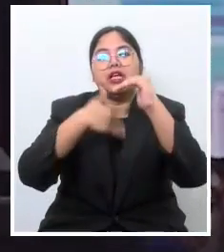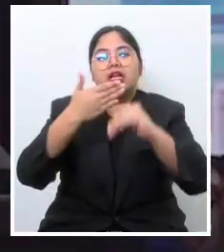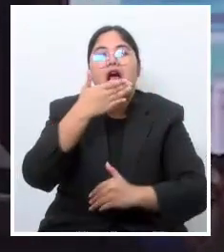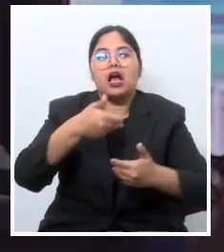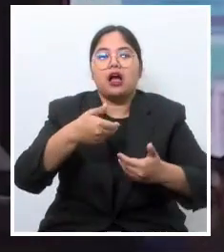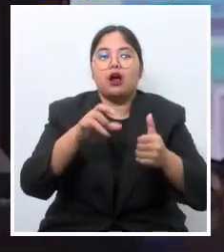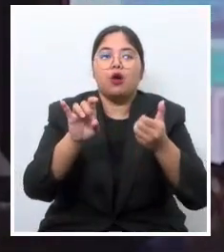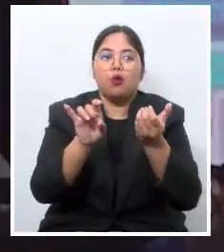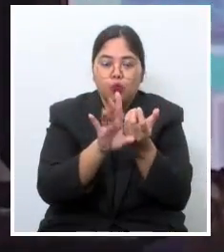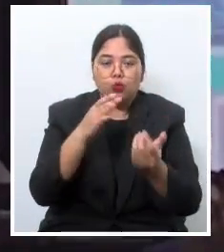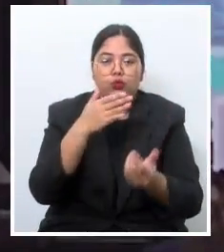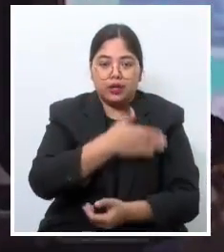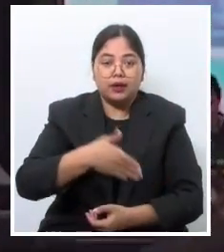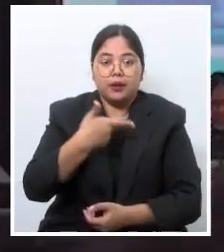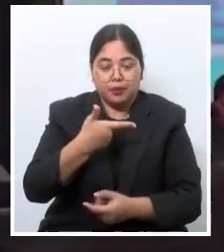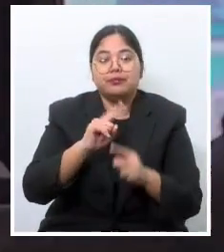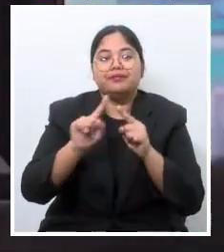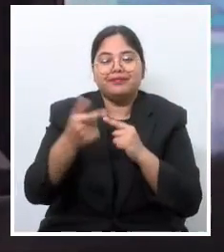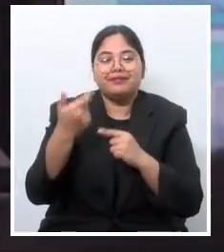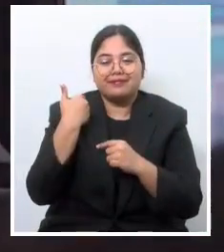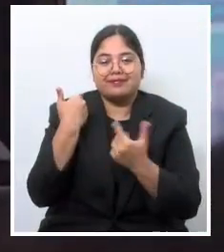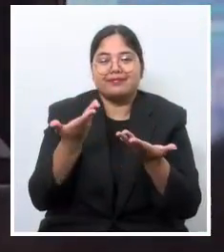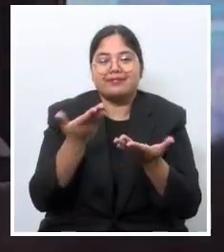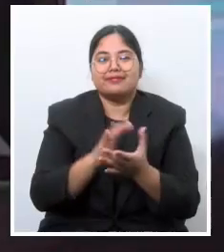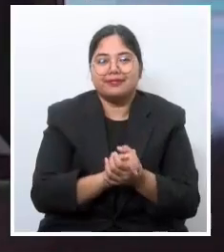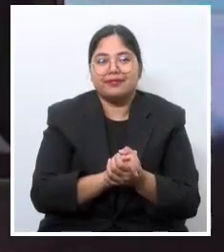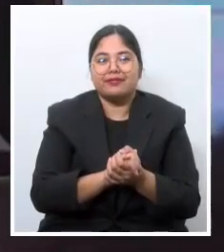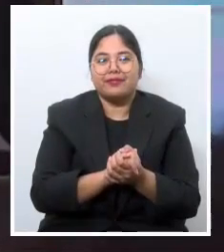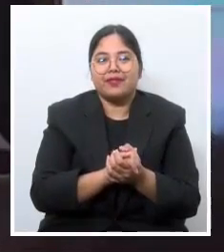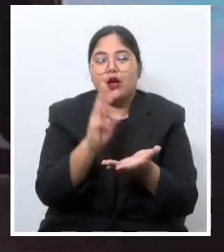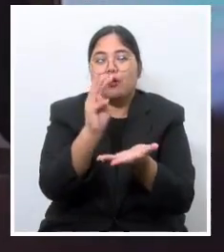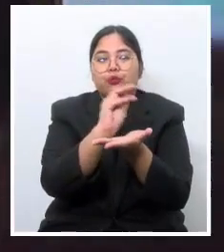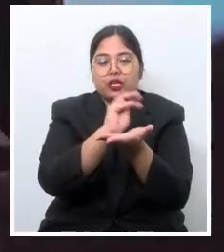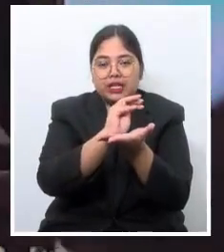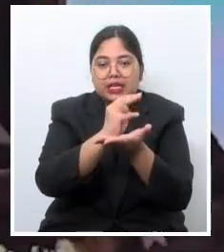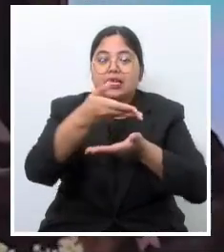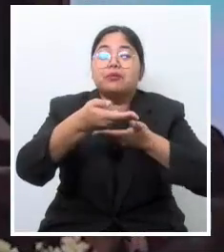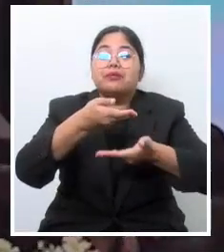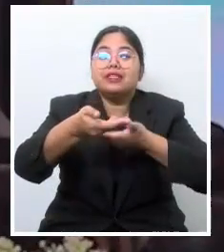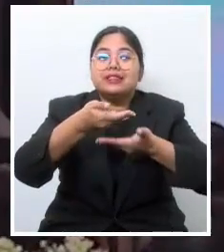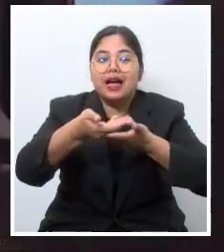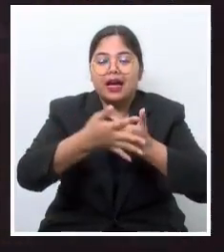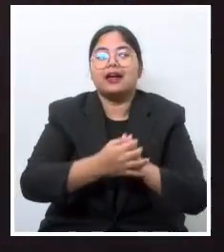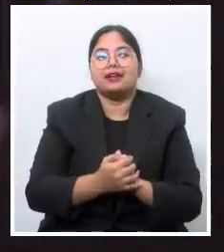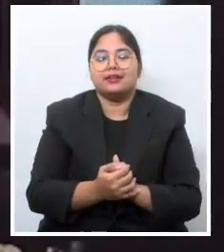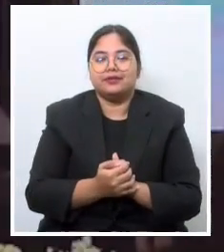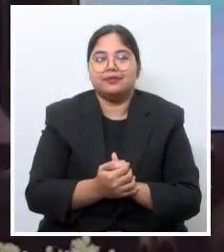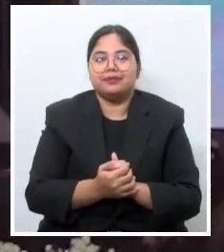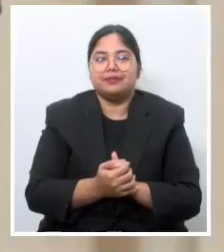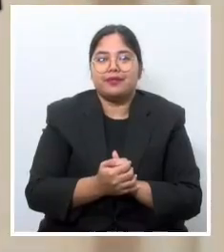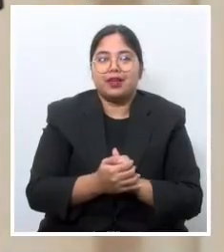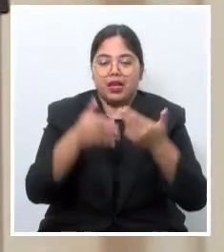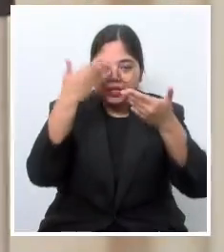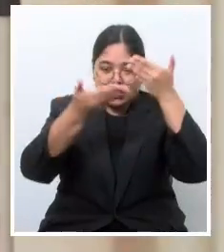วิทยาโดยนางจิราจิตชาญวิชัยที่ปรึกษามูลนิธิไทยรัฐรวมถึง